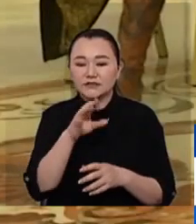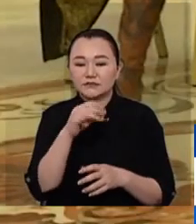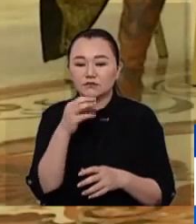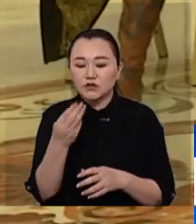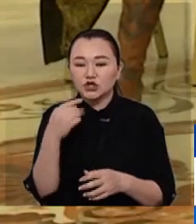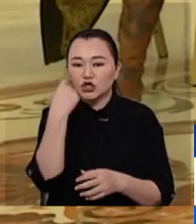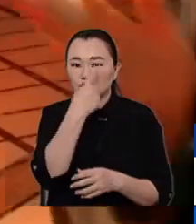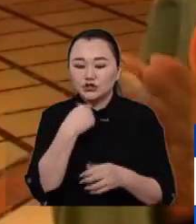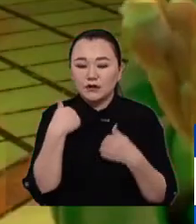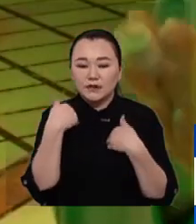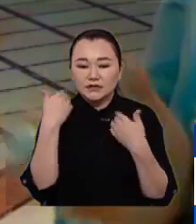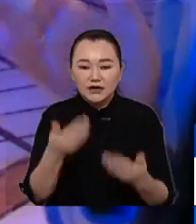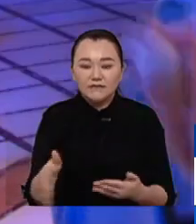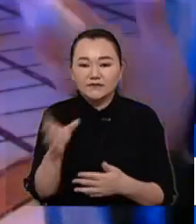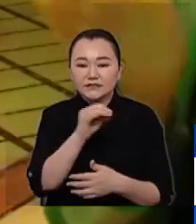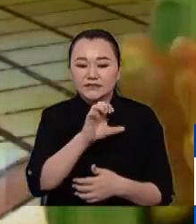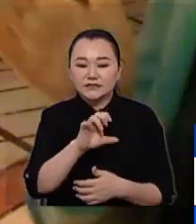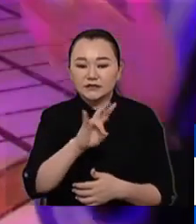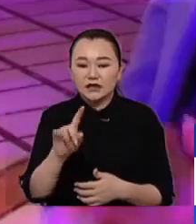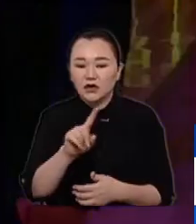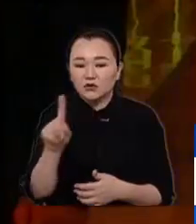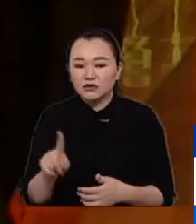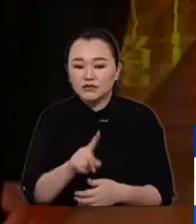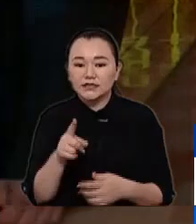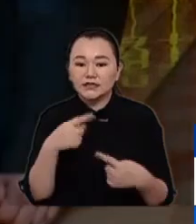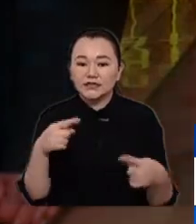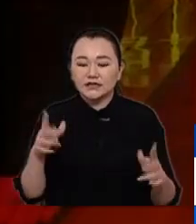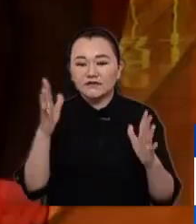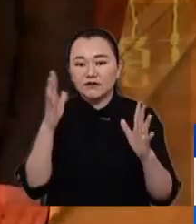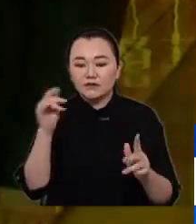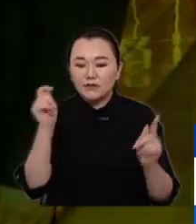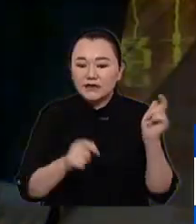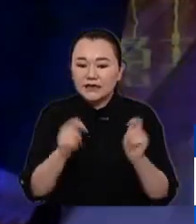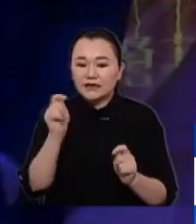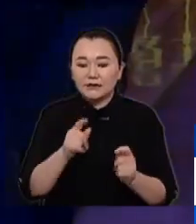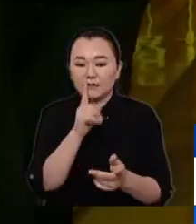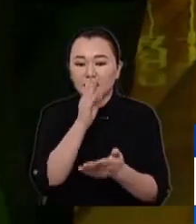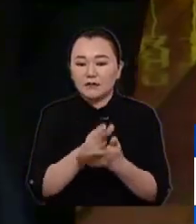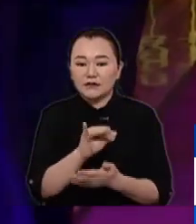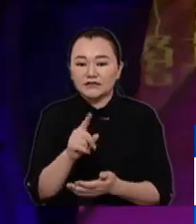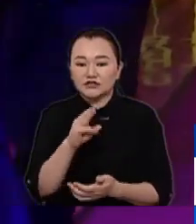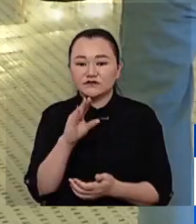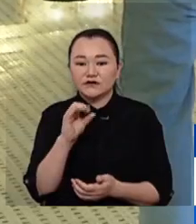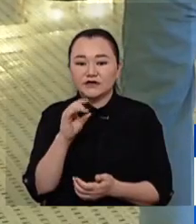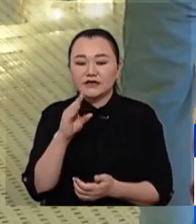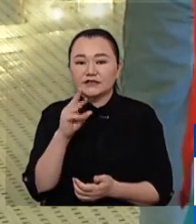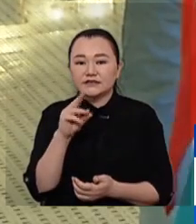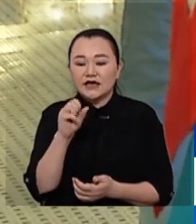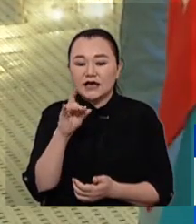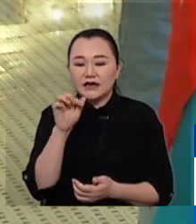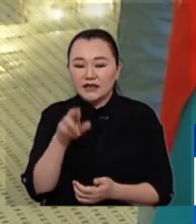Кудайберген лично поздравил всех с Наурызом. Некоторые его фанаты приехали прямо из Швейцарии.